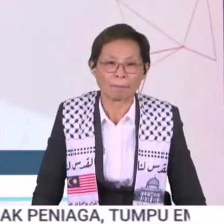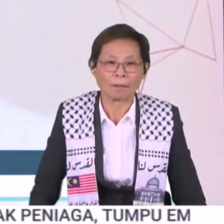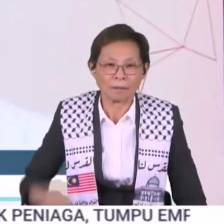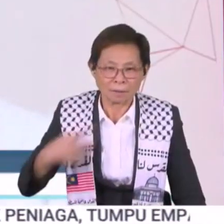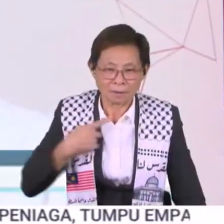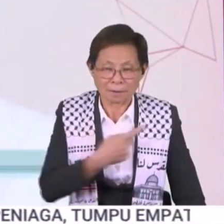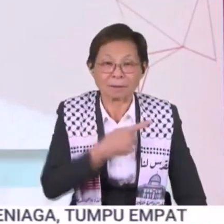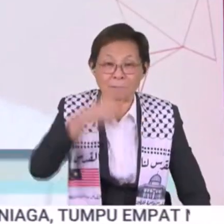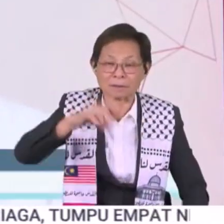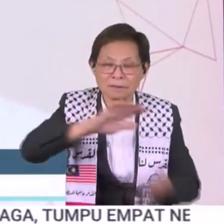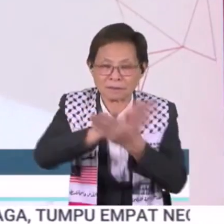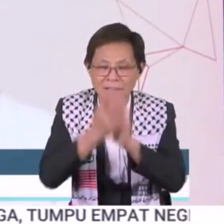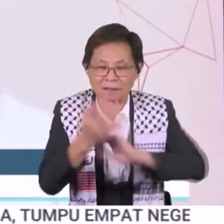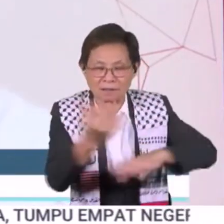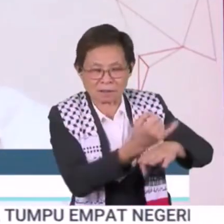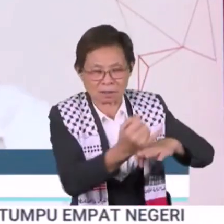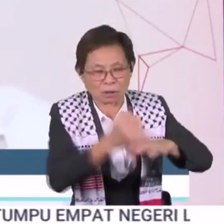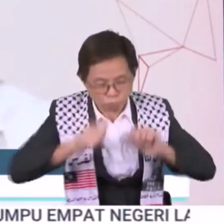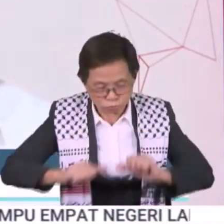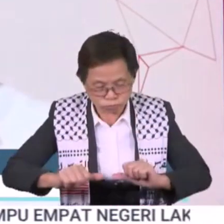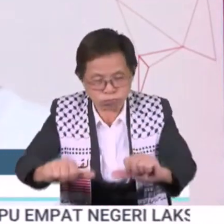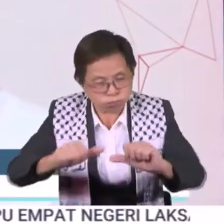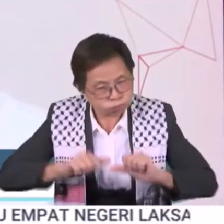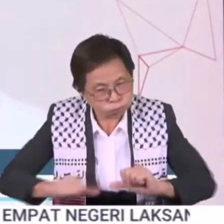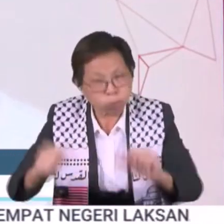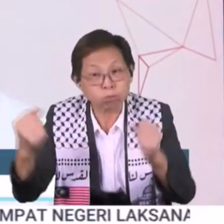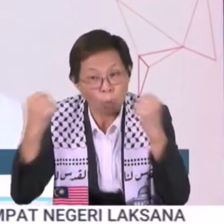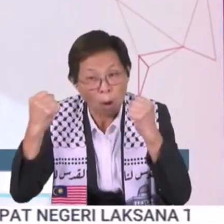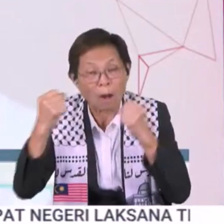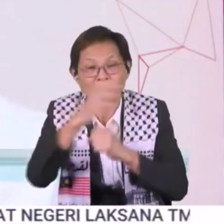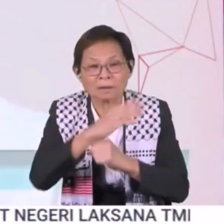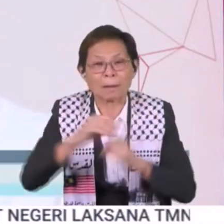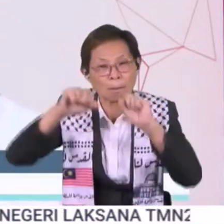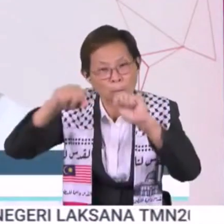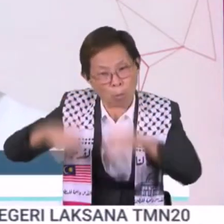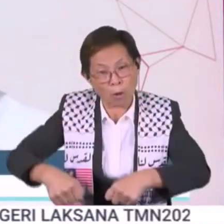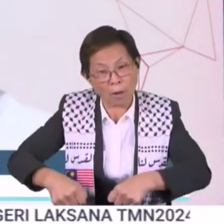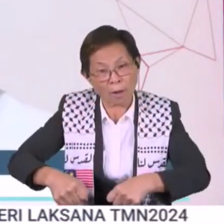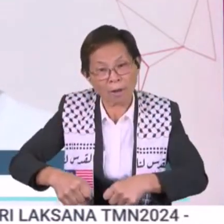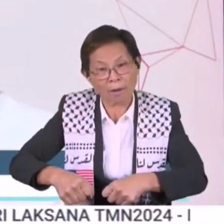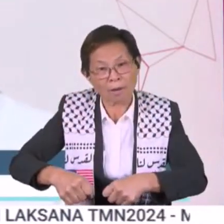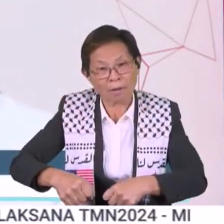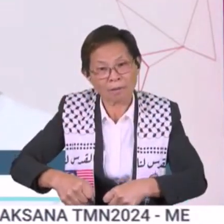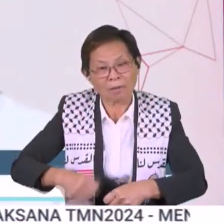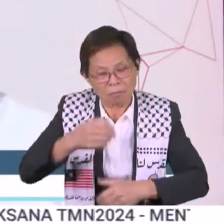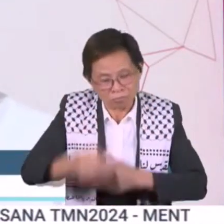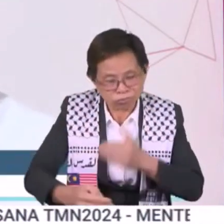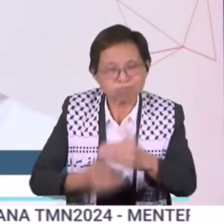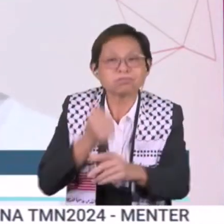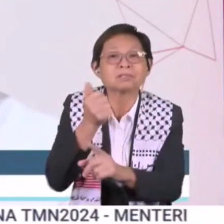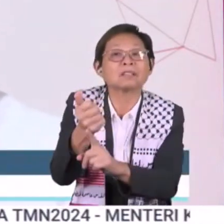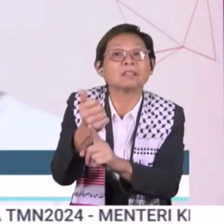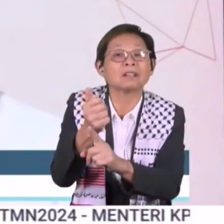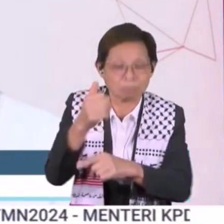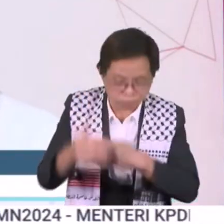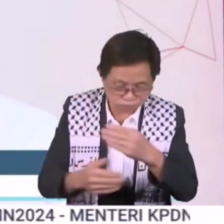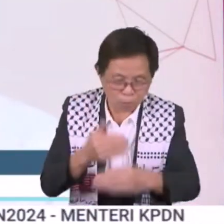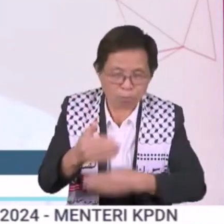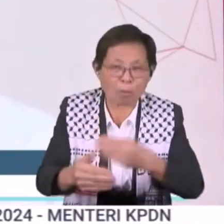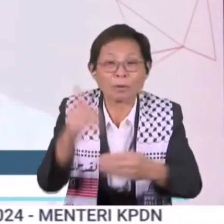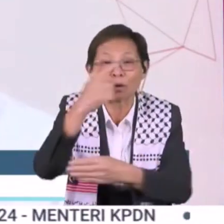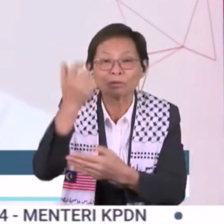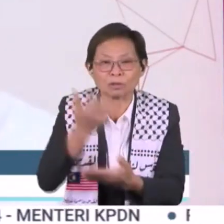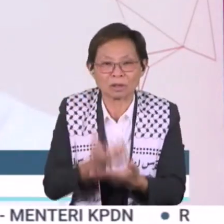Kena jadikan industri ini dia sustainable dan boleh bergerak dengan sendirinya kan, because